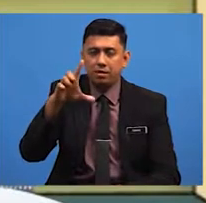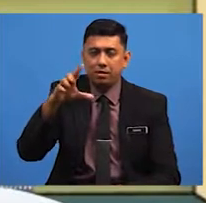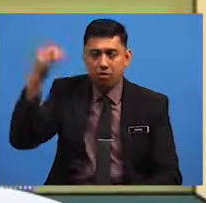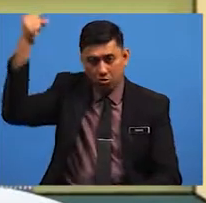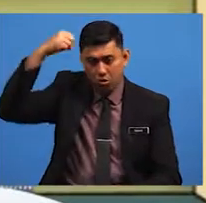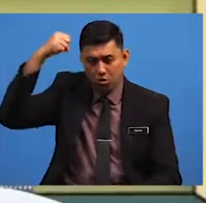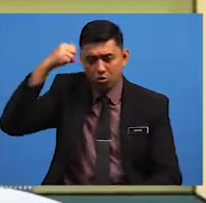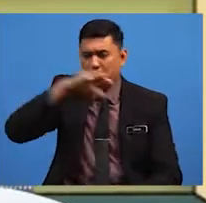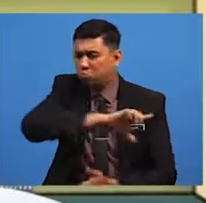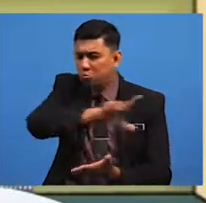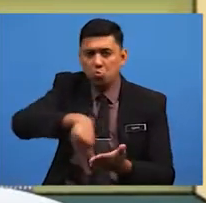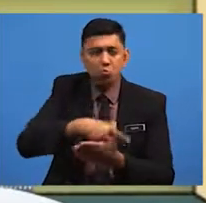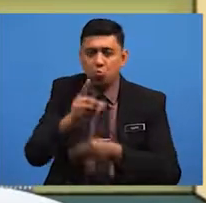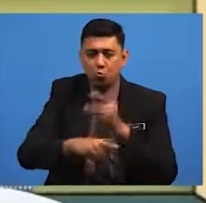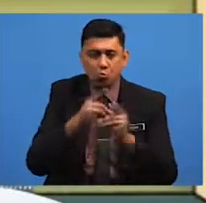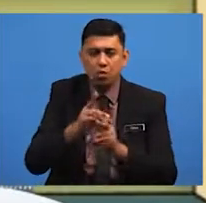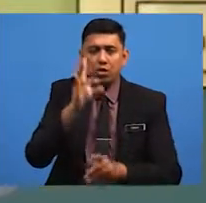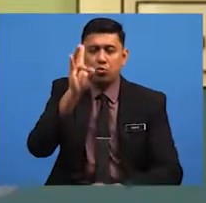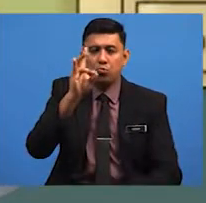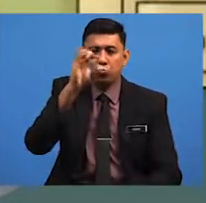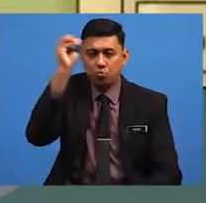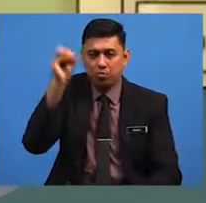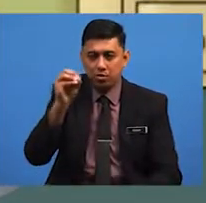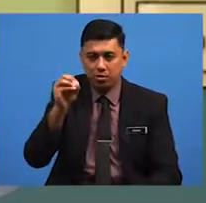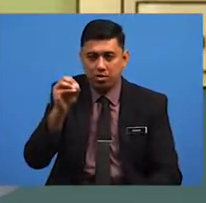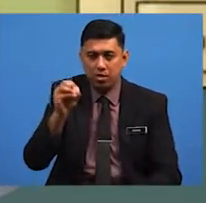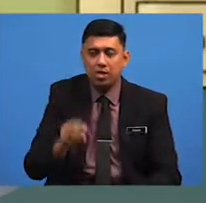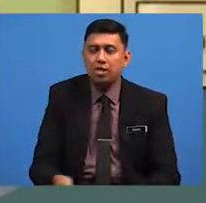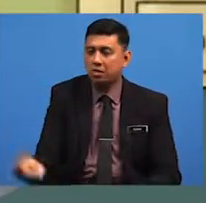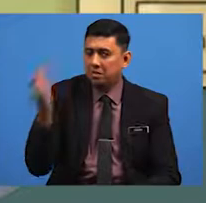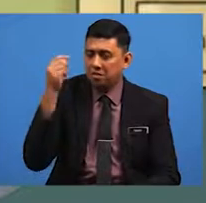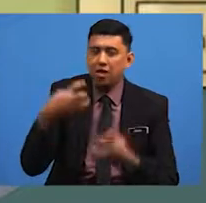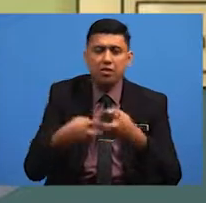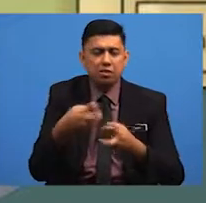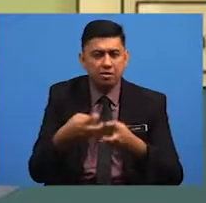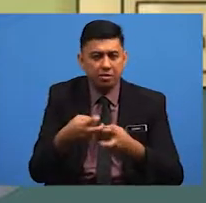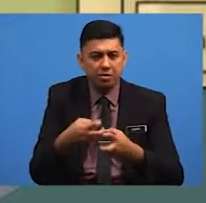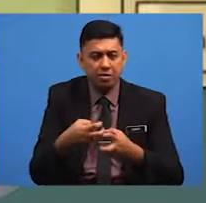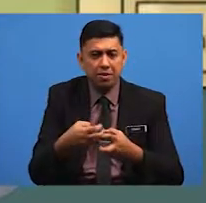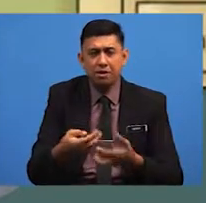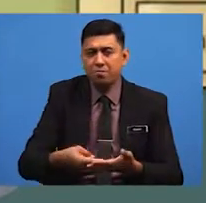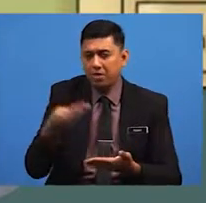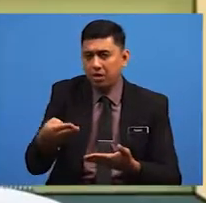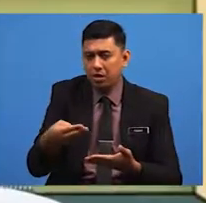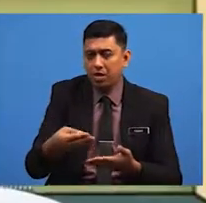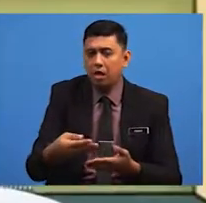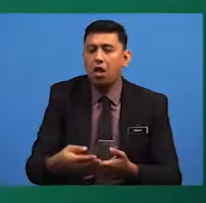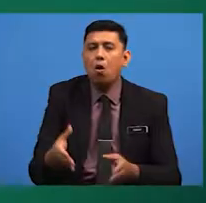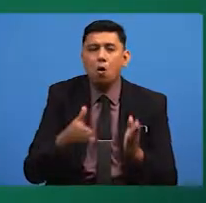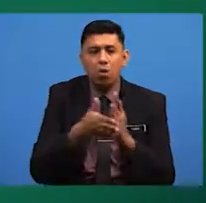sebanyak Hai brotus tenaga elektrik dibekalkan oleh matahari